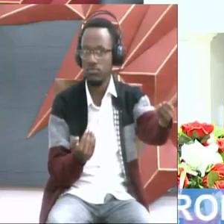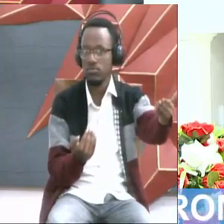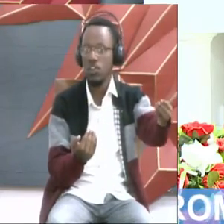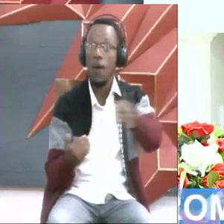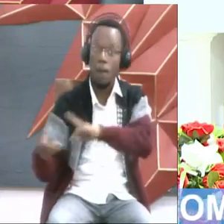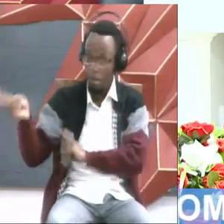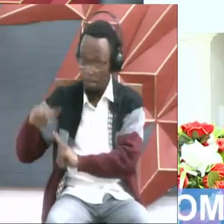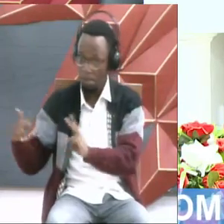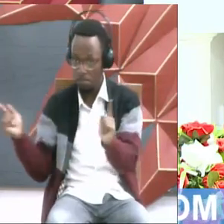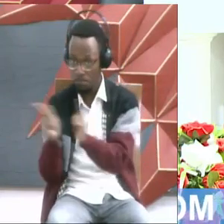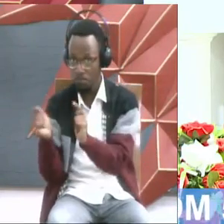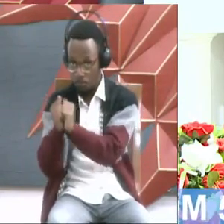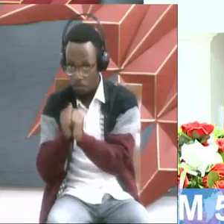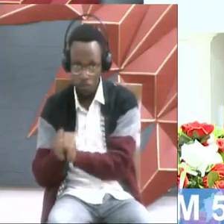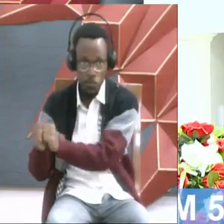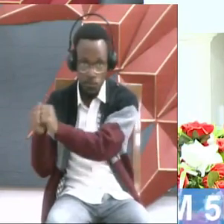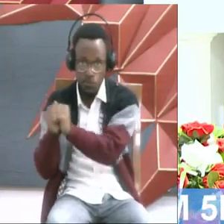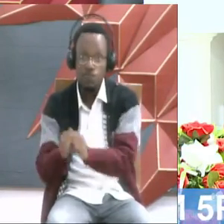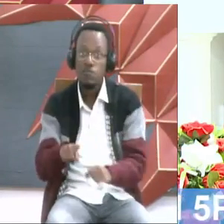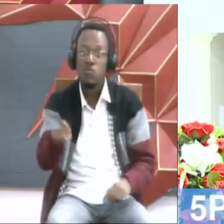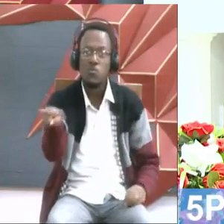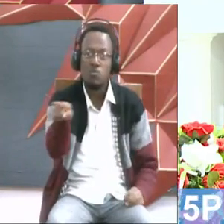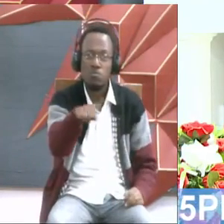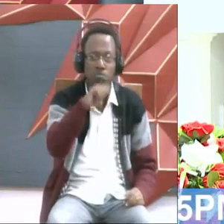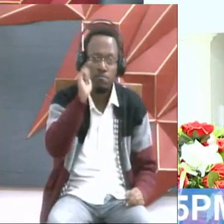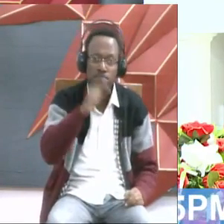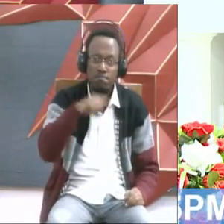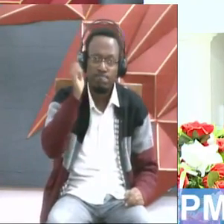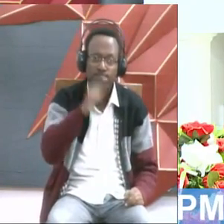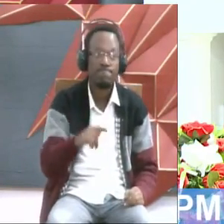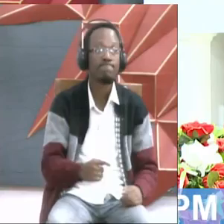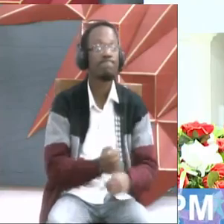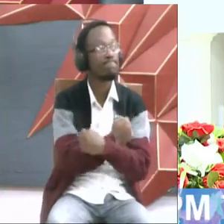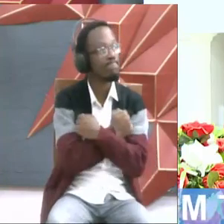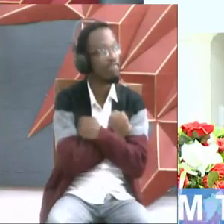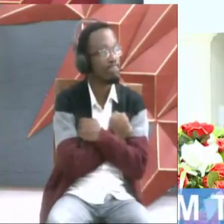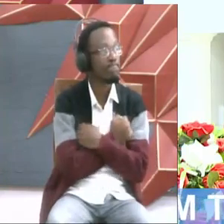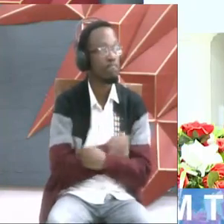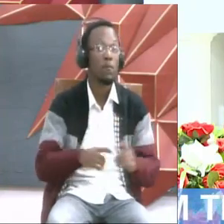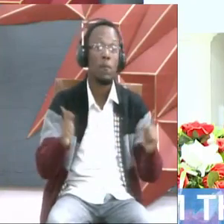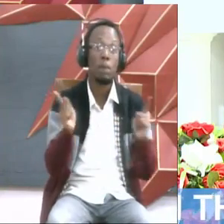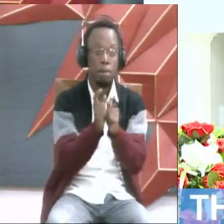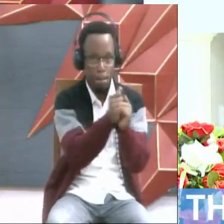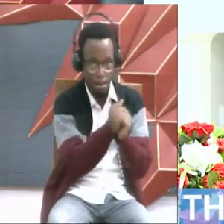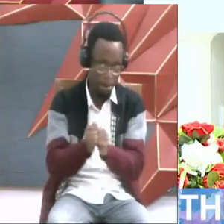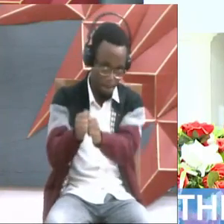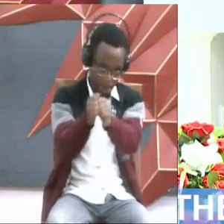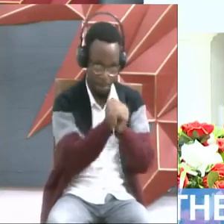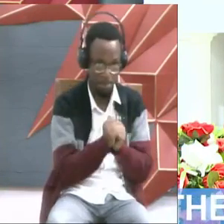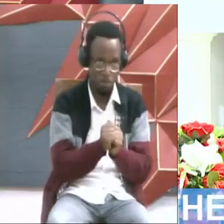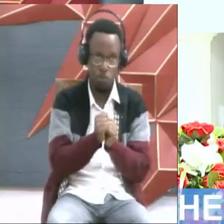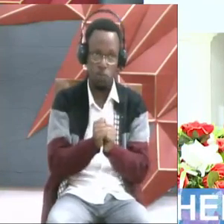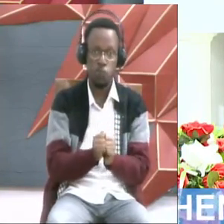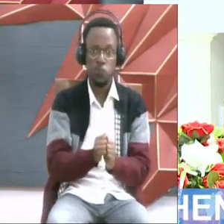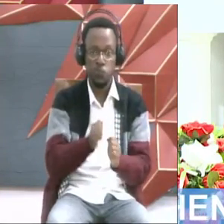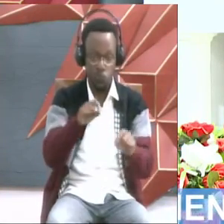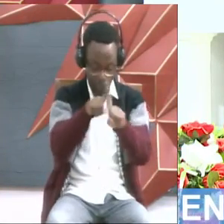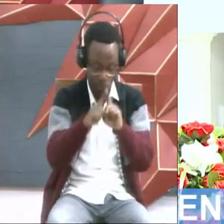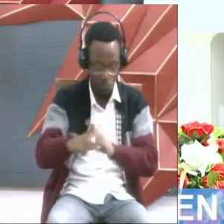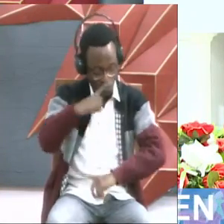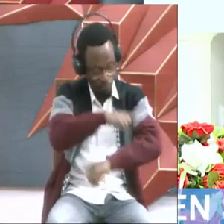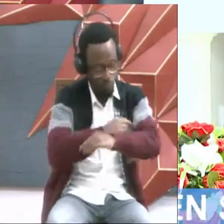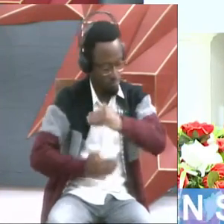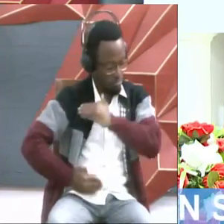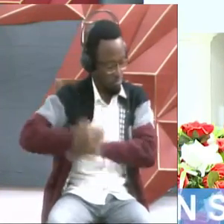qu'il a fait aussi au dernier? Vous devez aimer dans un même lieu. Vous devez aimer. Vous devez aimer.